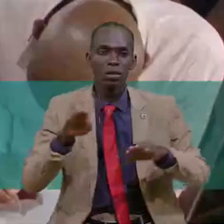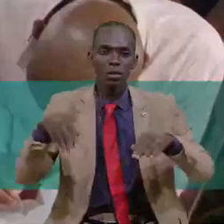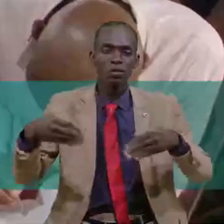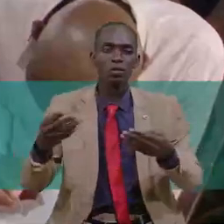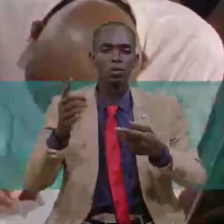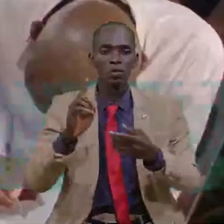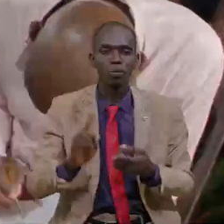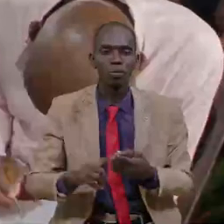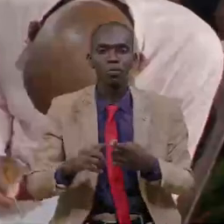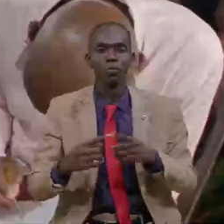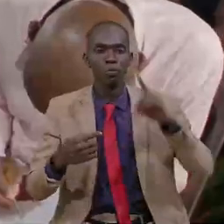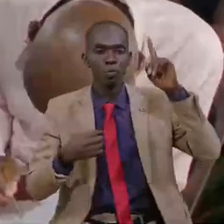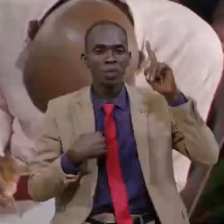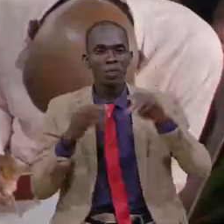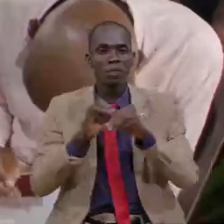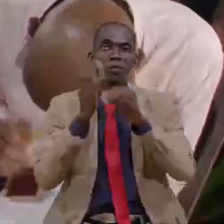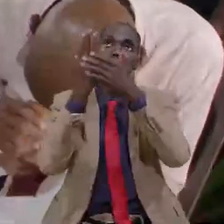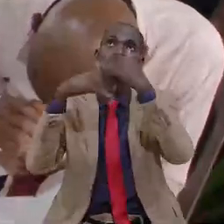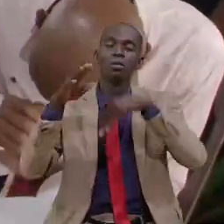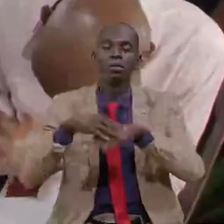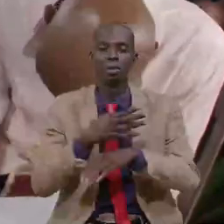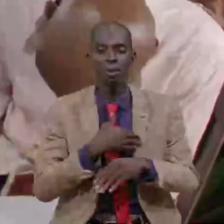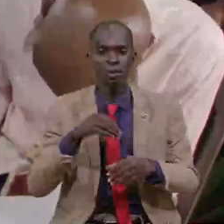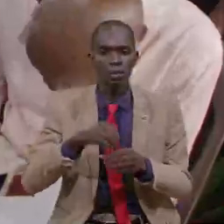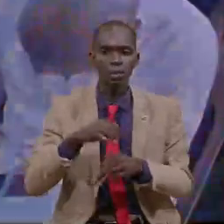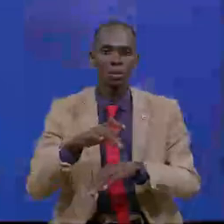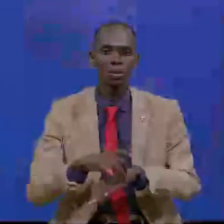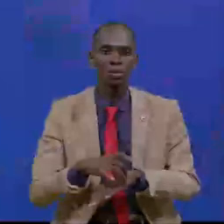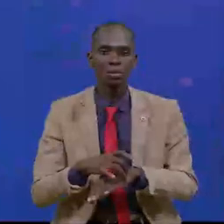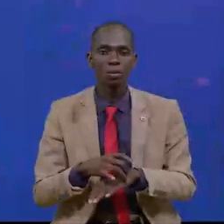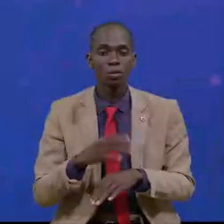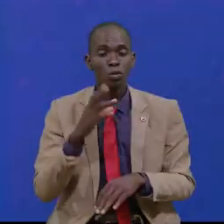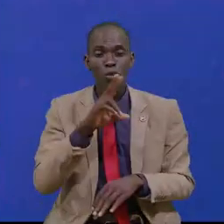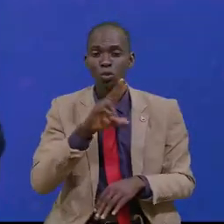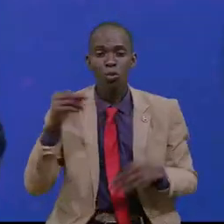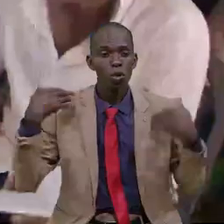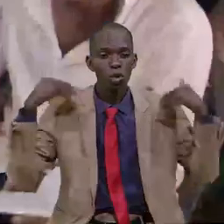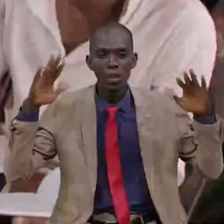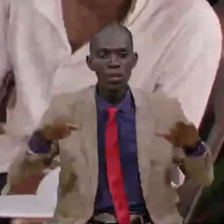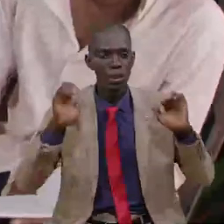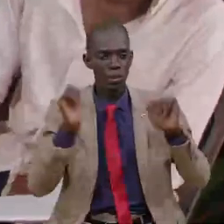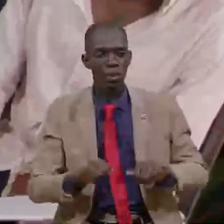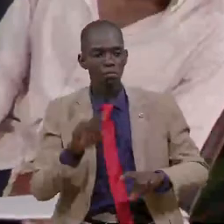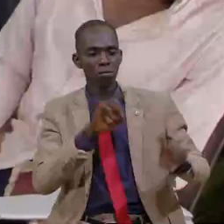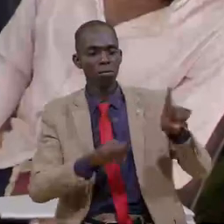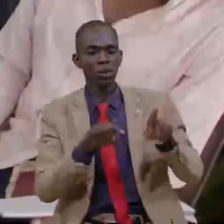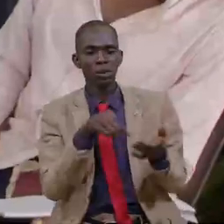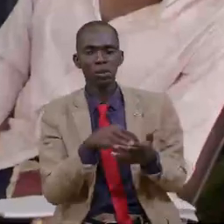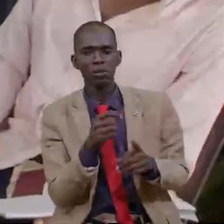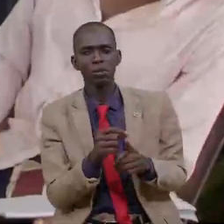m'a été donné dans le ciel et sur la terre. Aucun ange ne peut le dire.